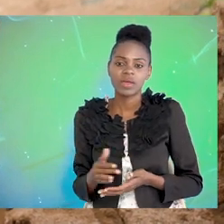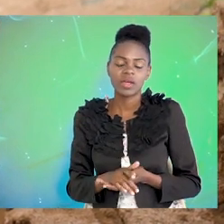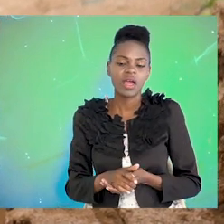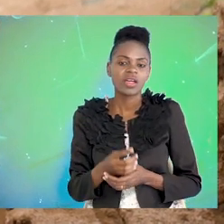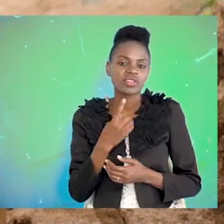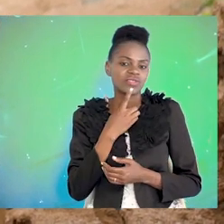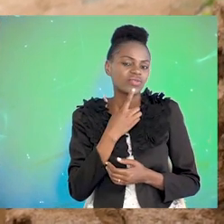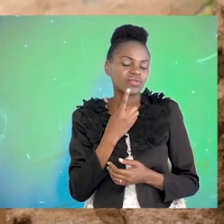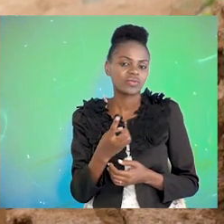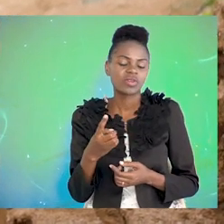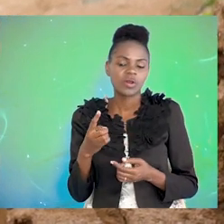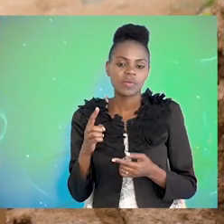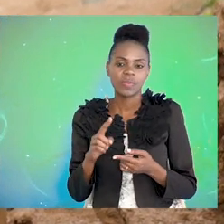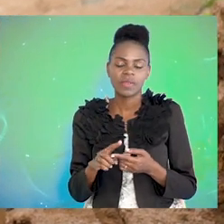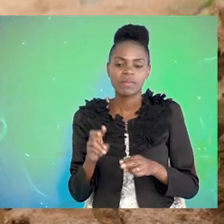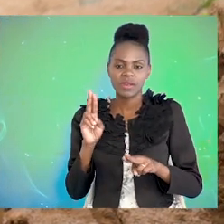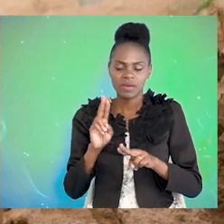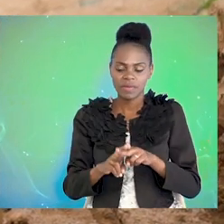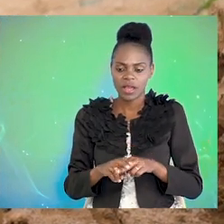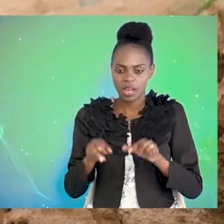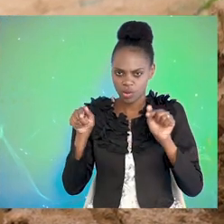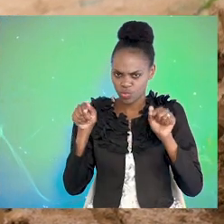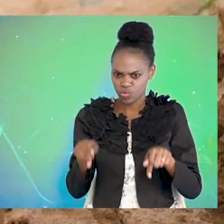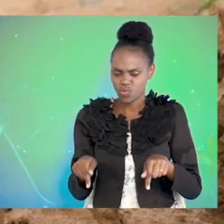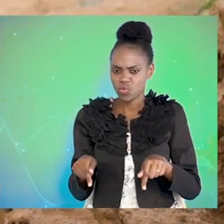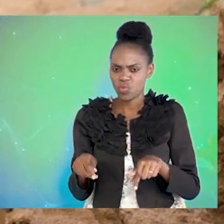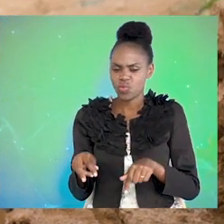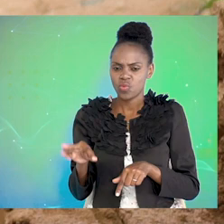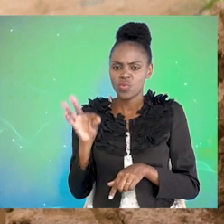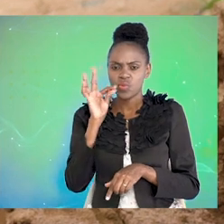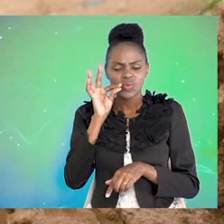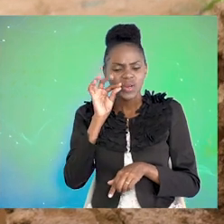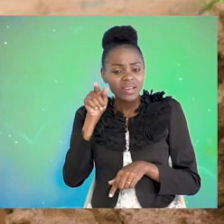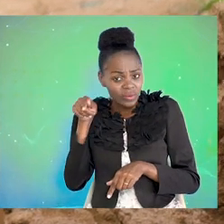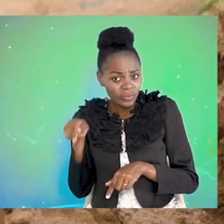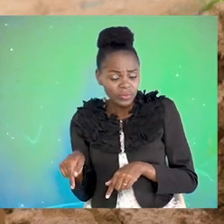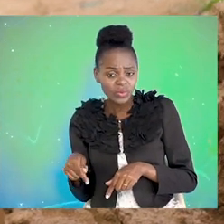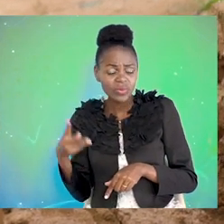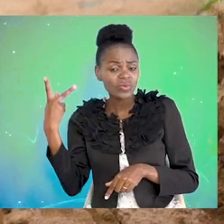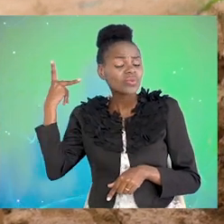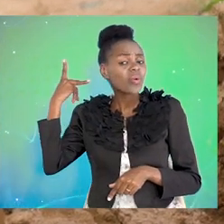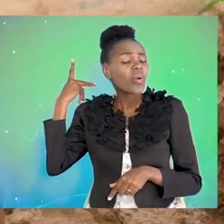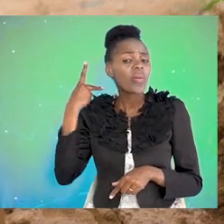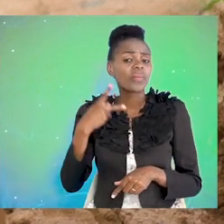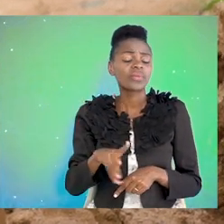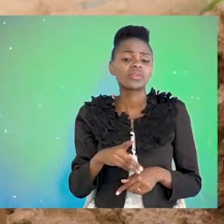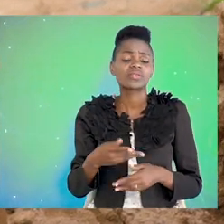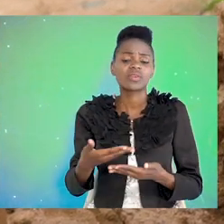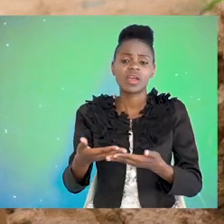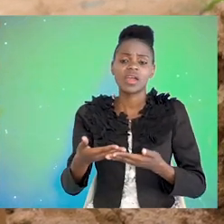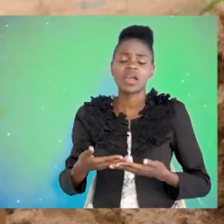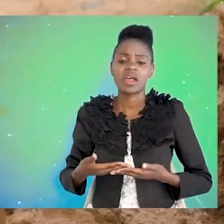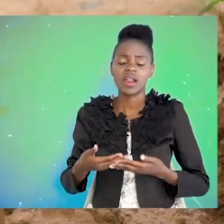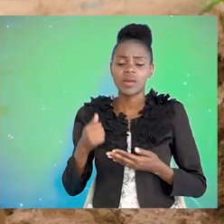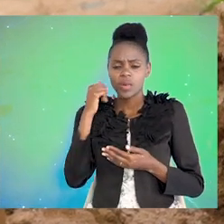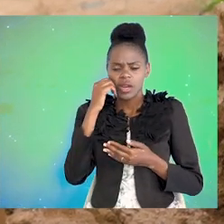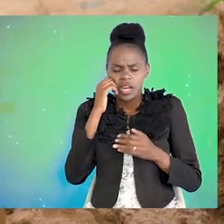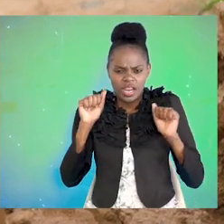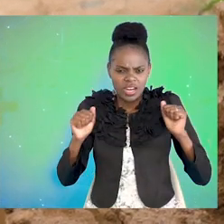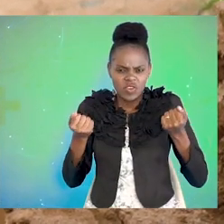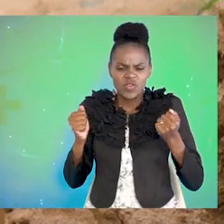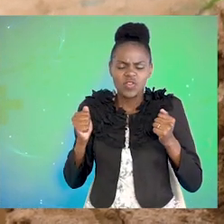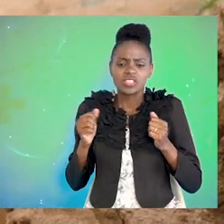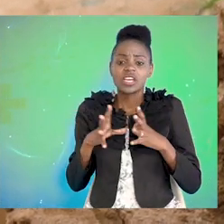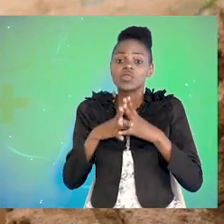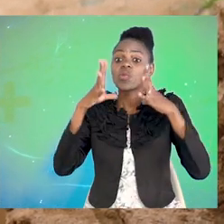tena kuti ndime timakhale yakunoko chophyezo chotenga matenda a taifodi